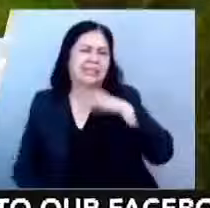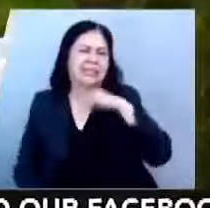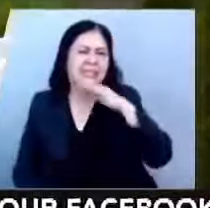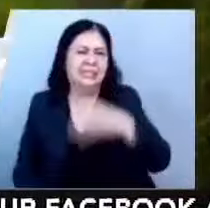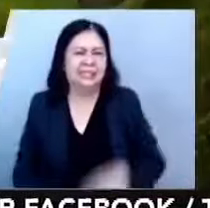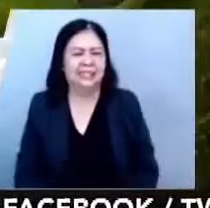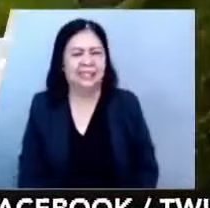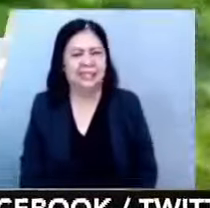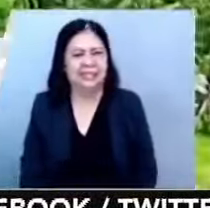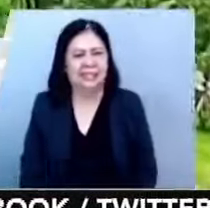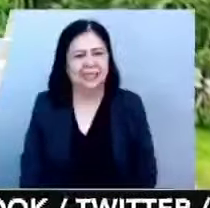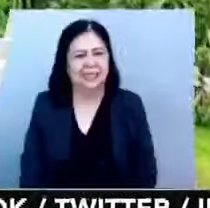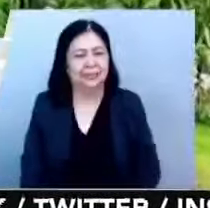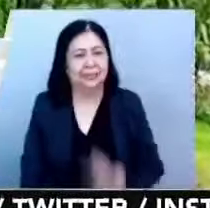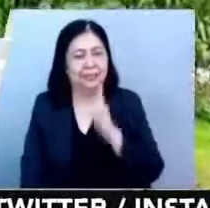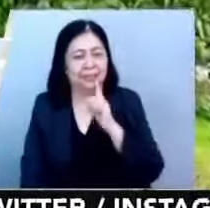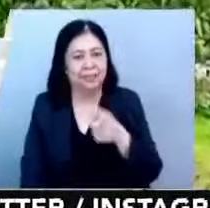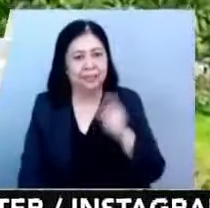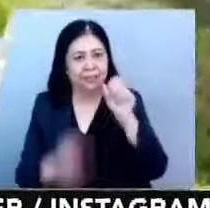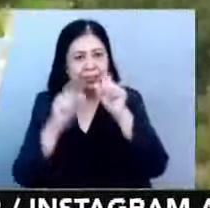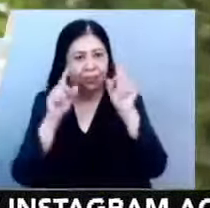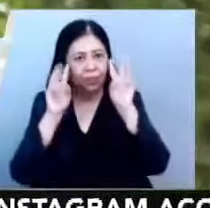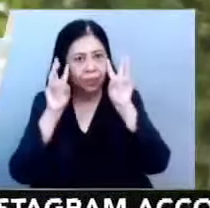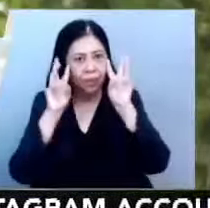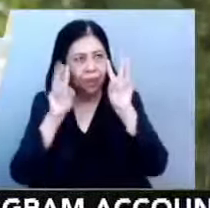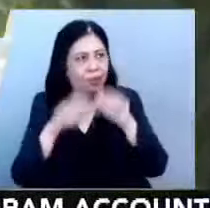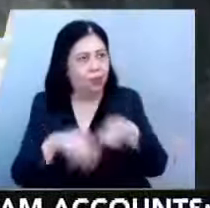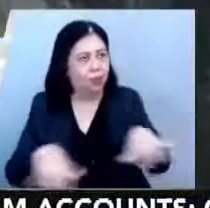Tiyak na magugulat at mapapawaw kayo sa biyahe natin ngayon.